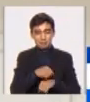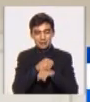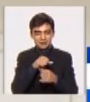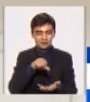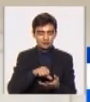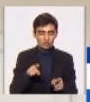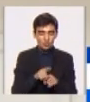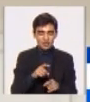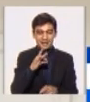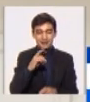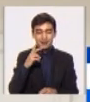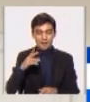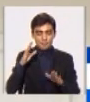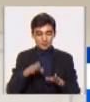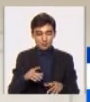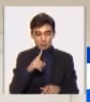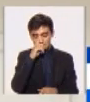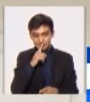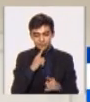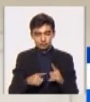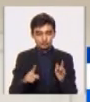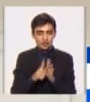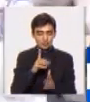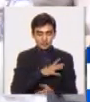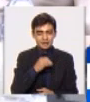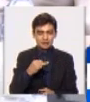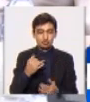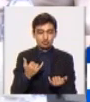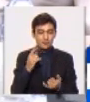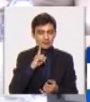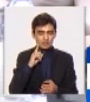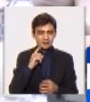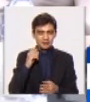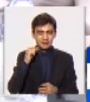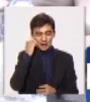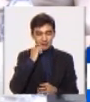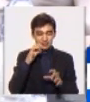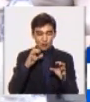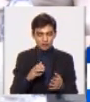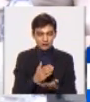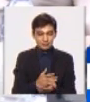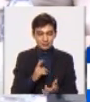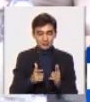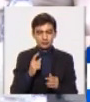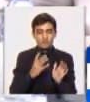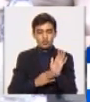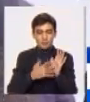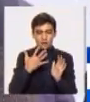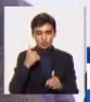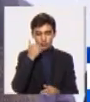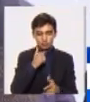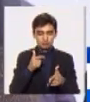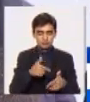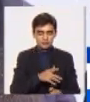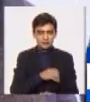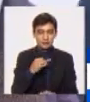и демонстраций в РК идет уже почти месяц. Пока действует старый закон, принятый еще в 1995 году. После сбора всех предложений министерство